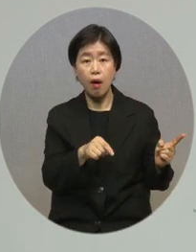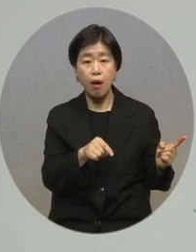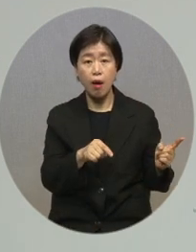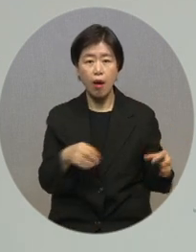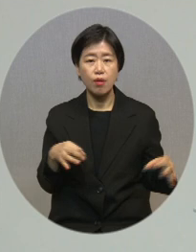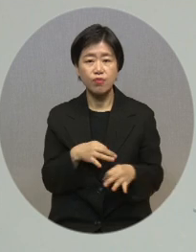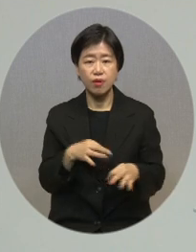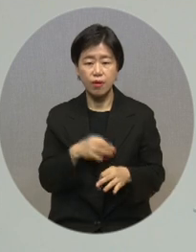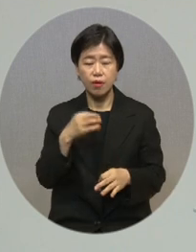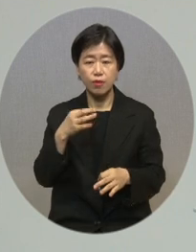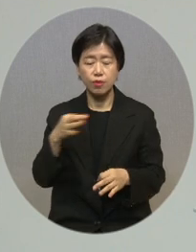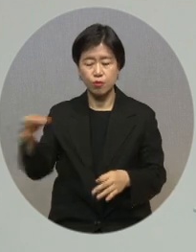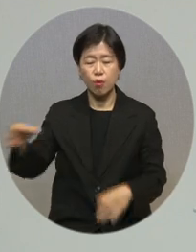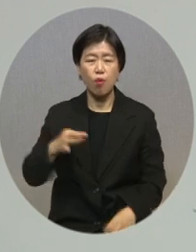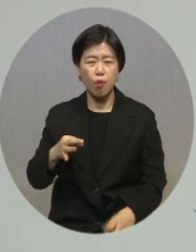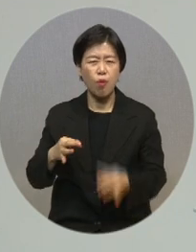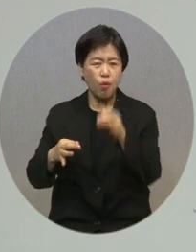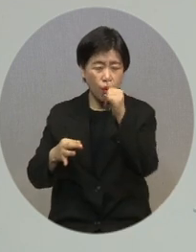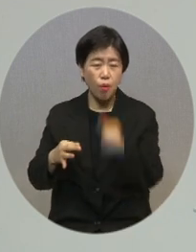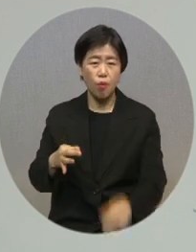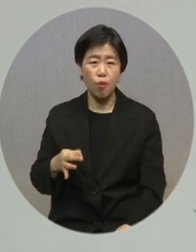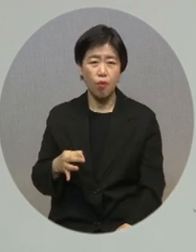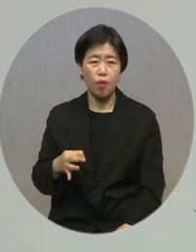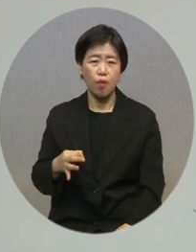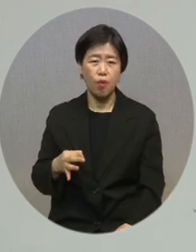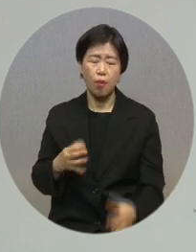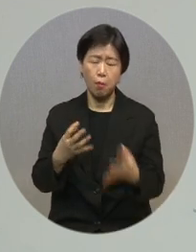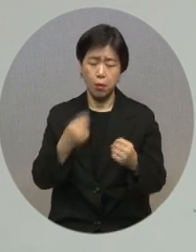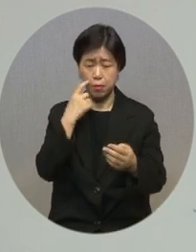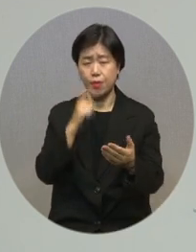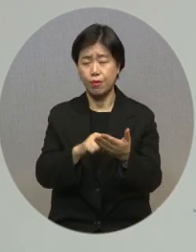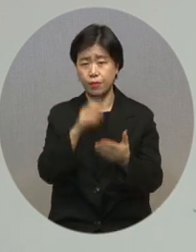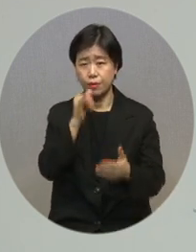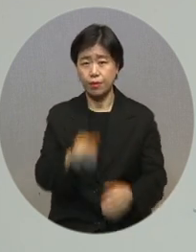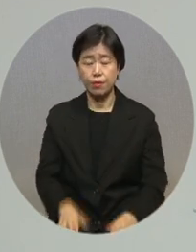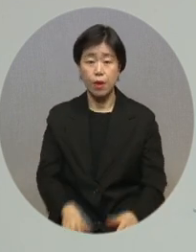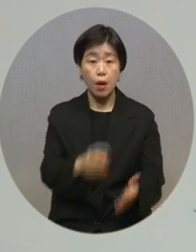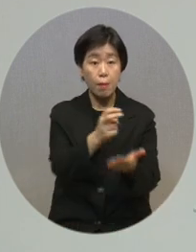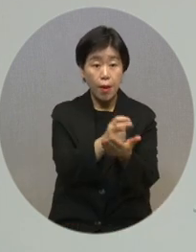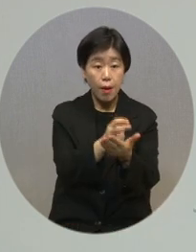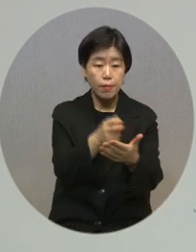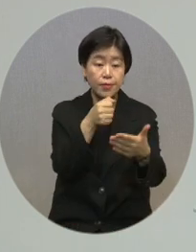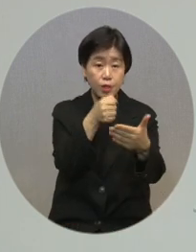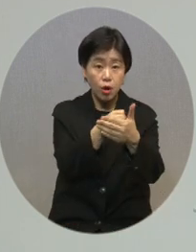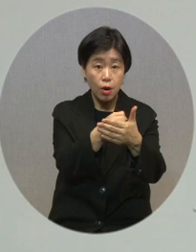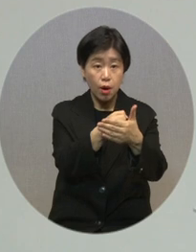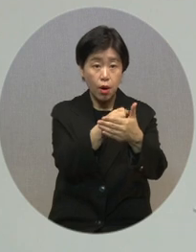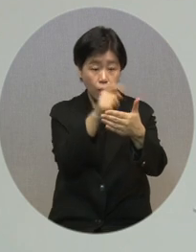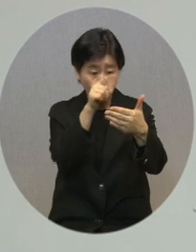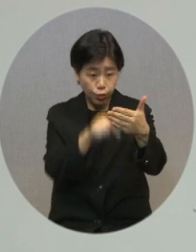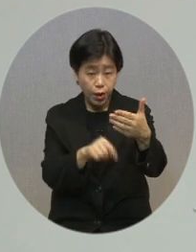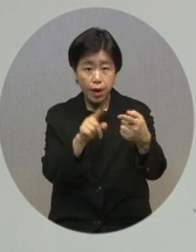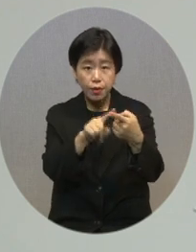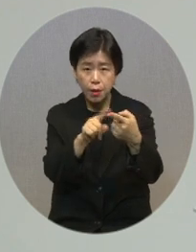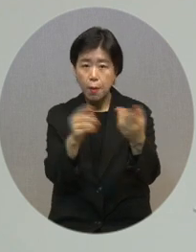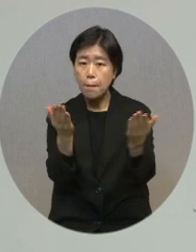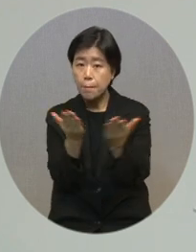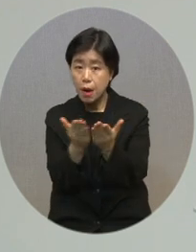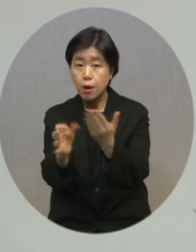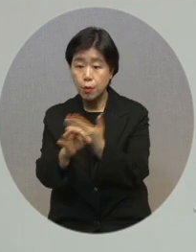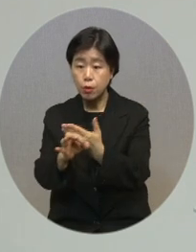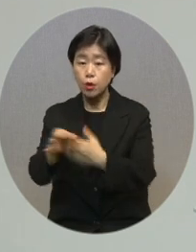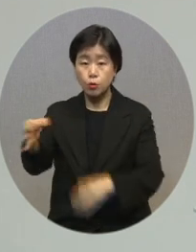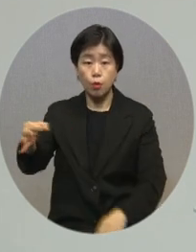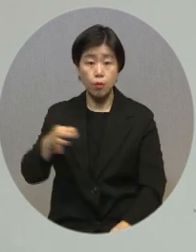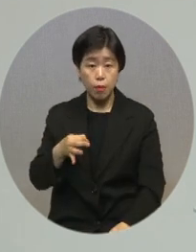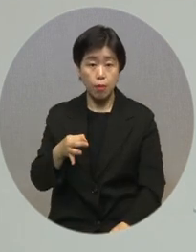그 얘기를 하는데요. 네. 법에 정한 기준에 의해서 정한 대로 그 뭐 당연히 그 산재 인정을 받고 네.